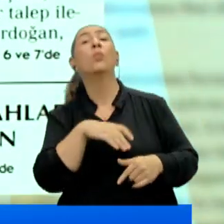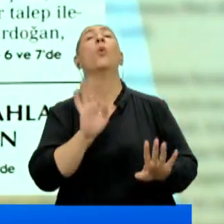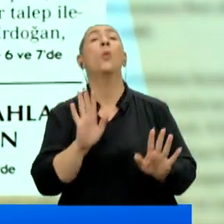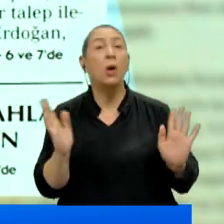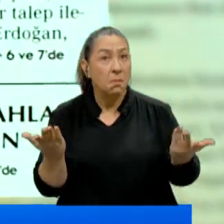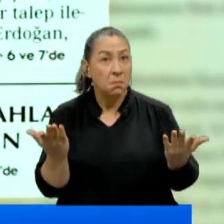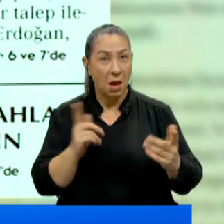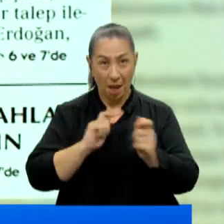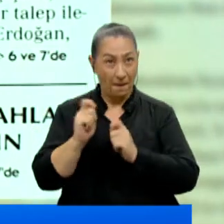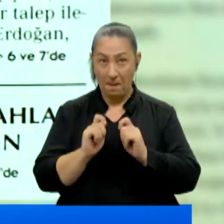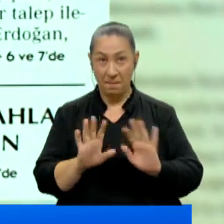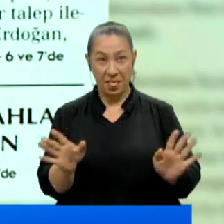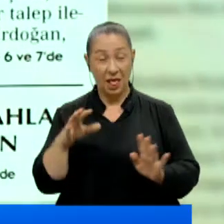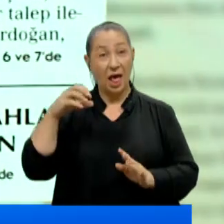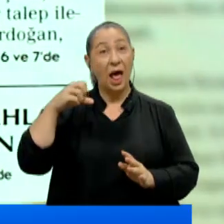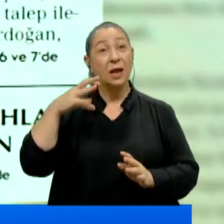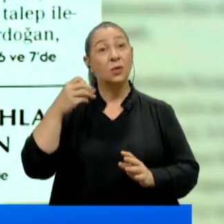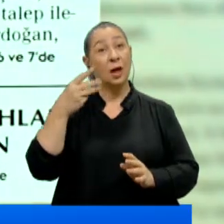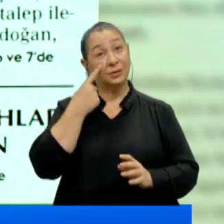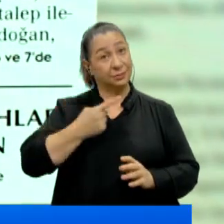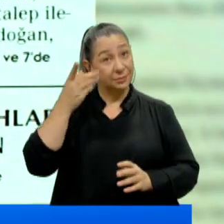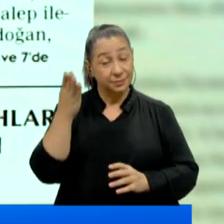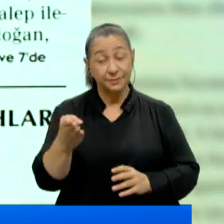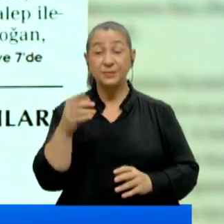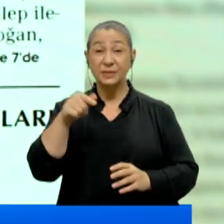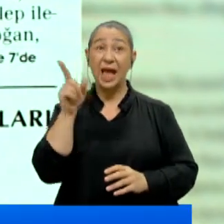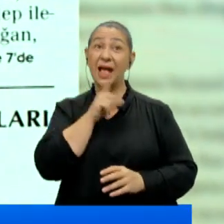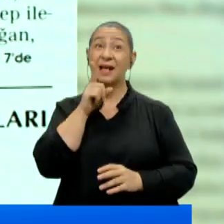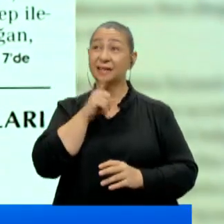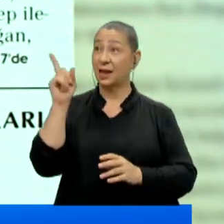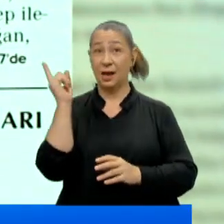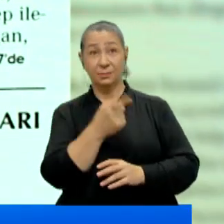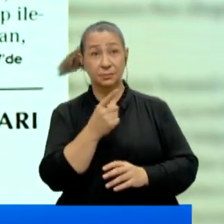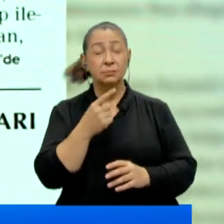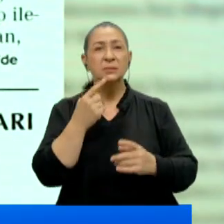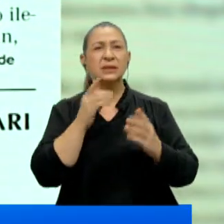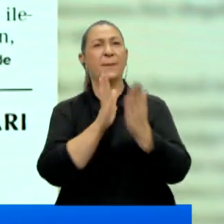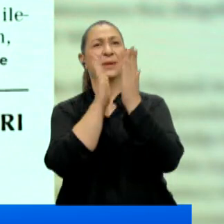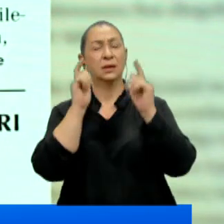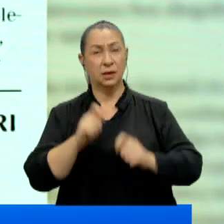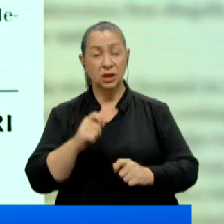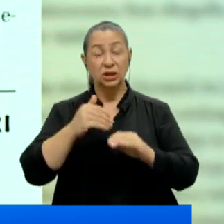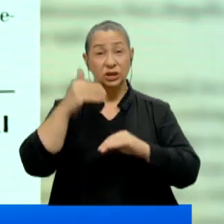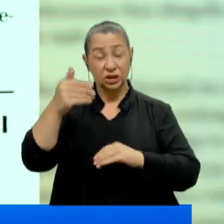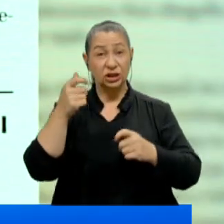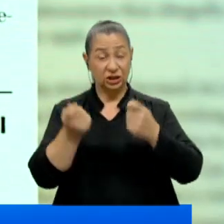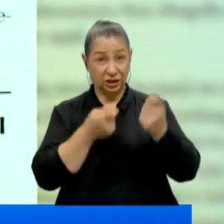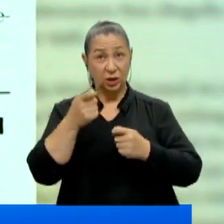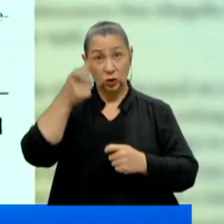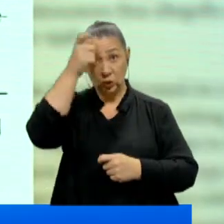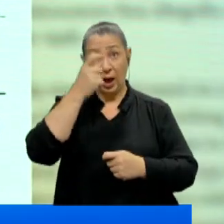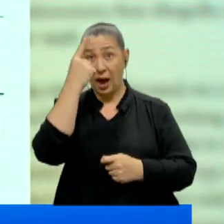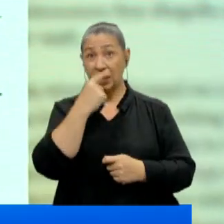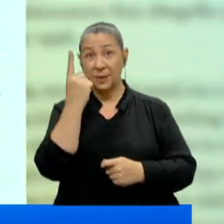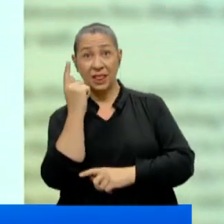yoksa anlaşma mı yaptın Erdoğan? Şimdi de İngilizlerin mi taşeronu oluyorsun tepkisini gösterdi. Dışişleri Türkiye'ye